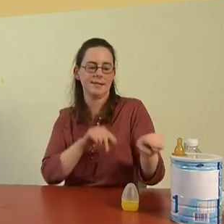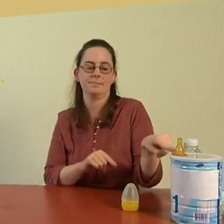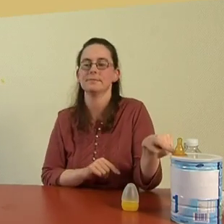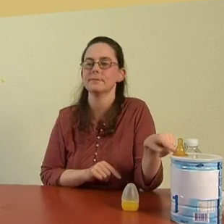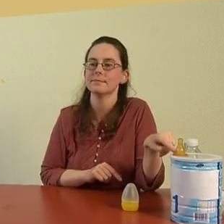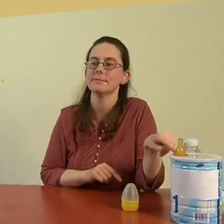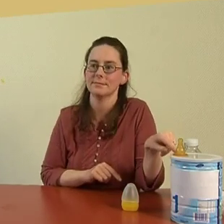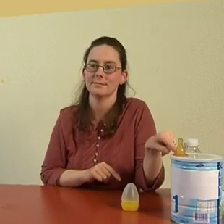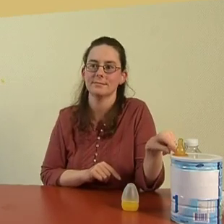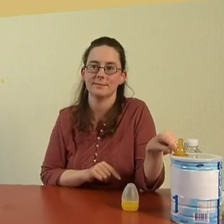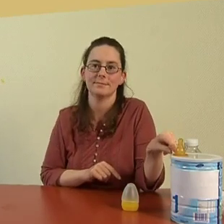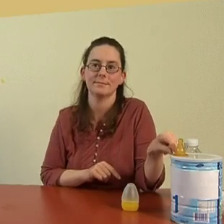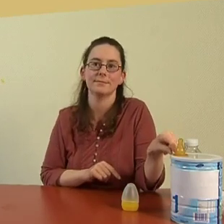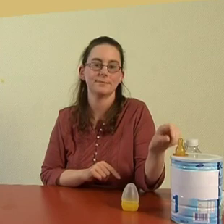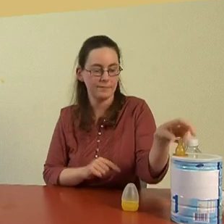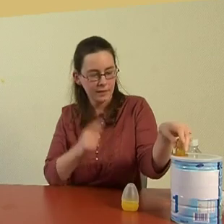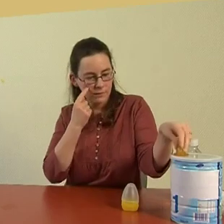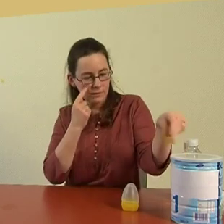Il y a plusieurs vitesses de tétine.